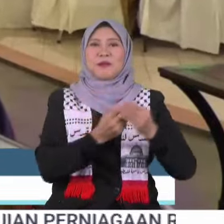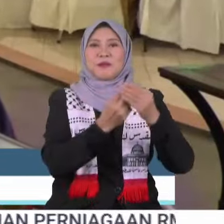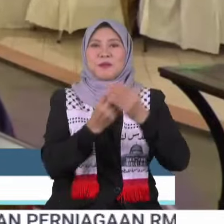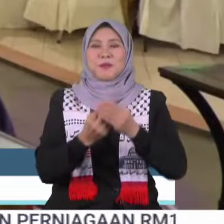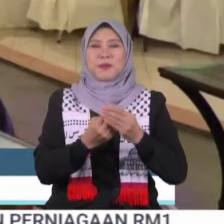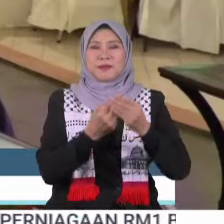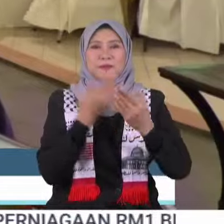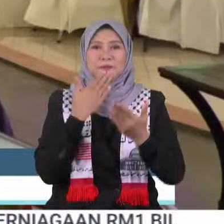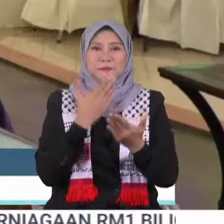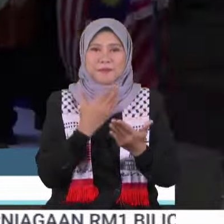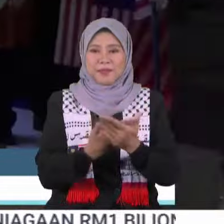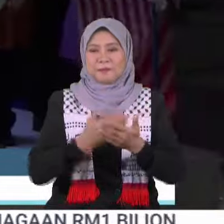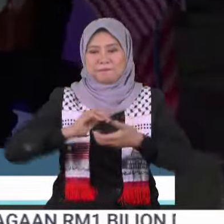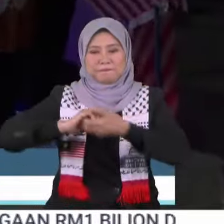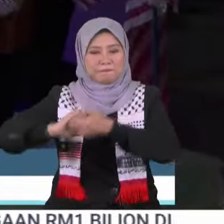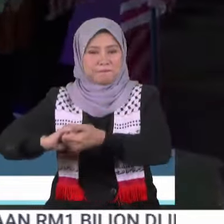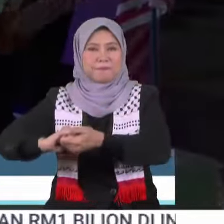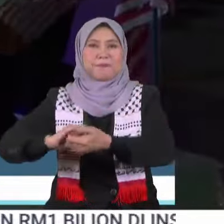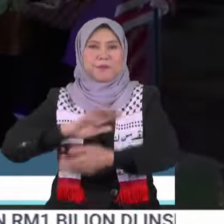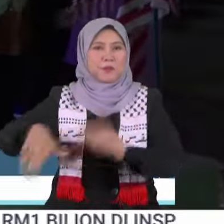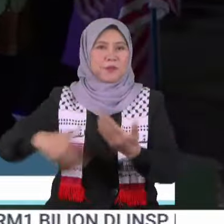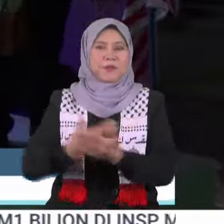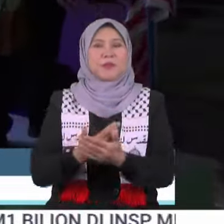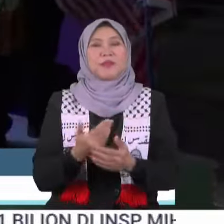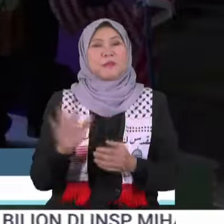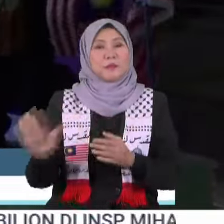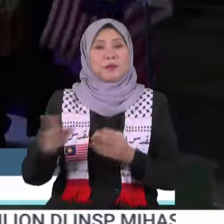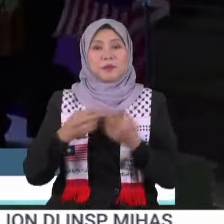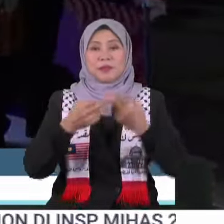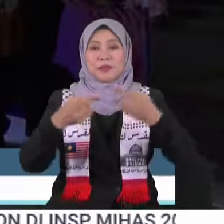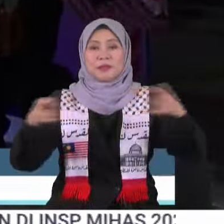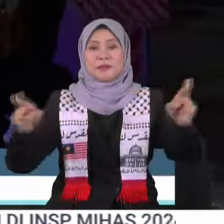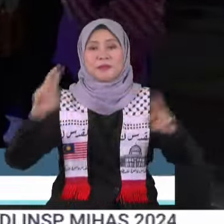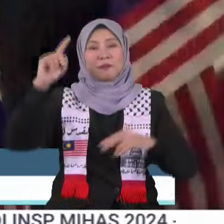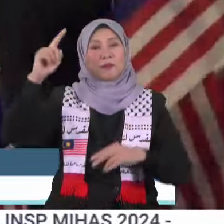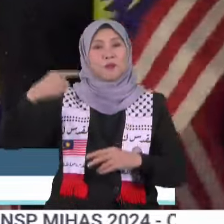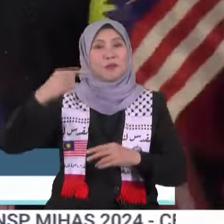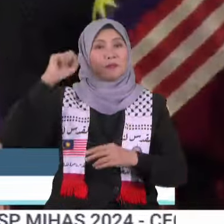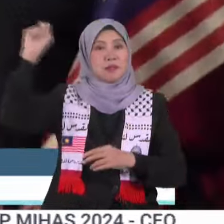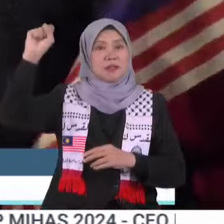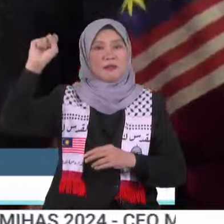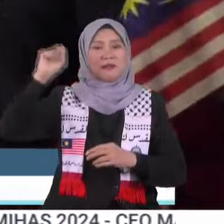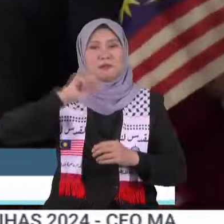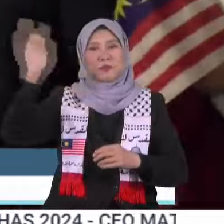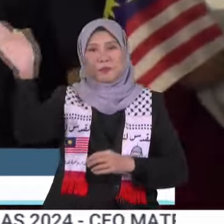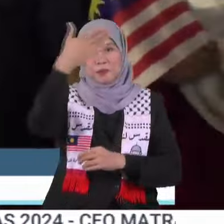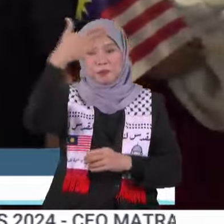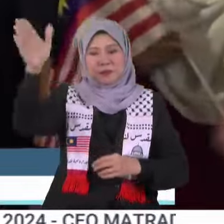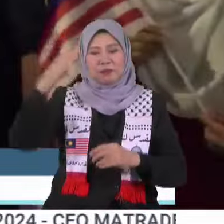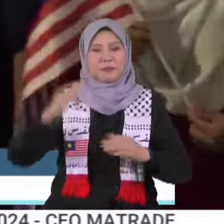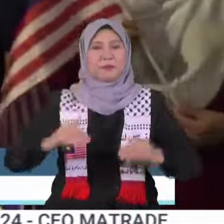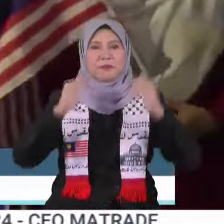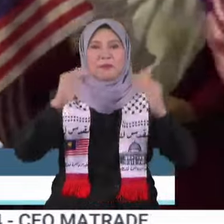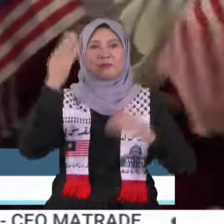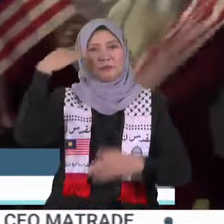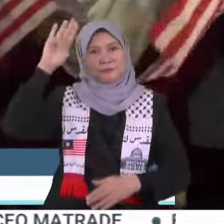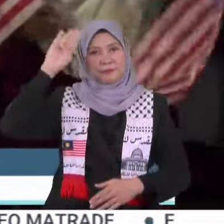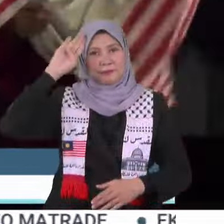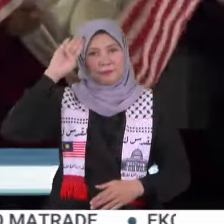baik, lebih erat lagi. Beliau memaklumkannya pada pelancaran Bulan Kebangsaan dan kempen kibar Jalur Gemilang peringkat negeri